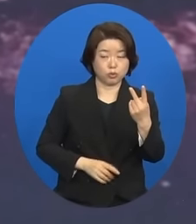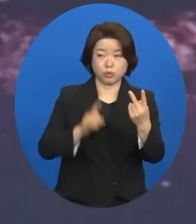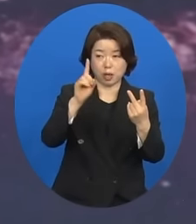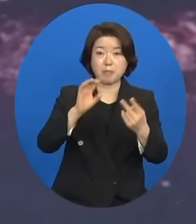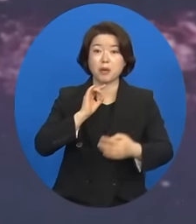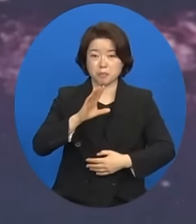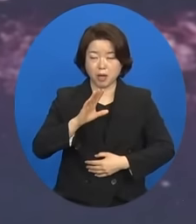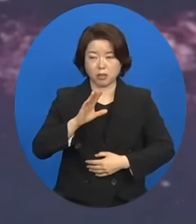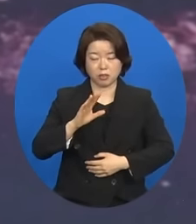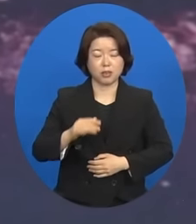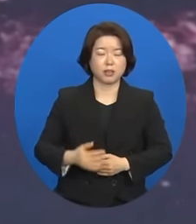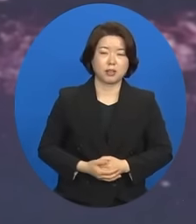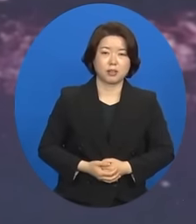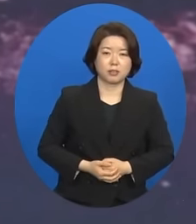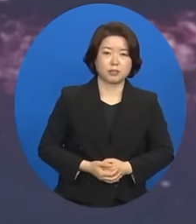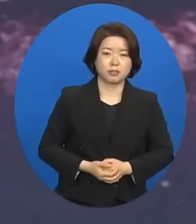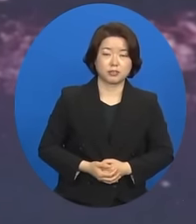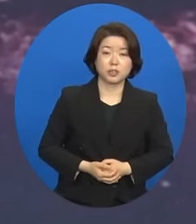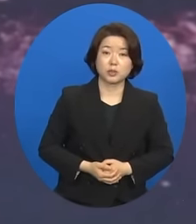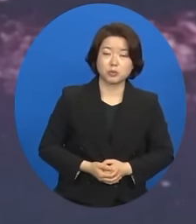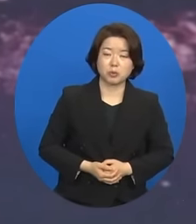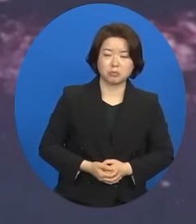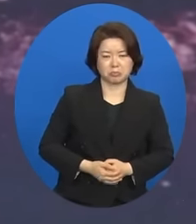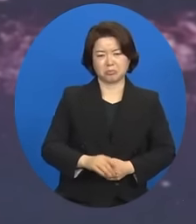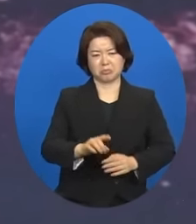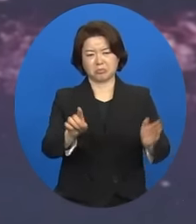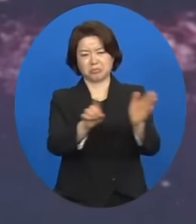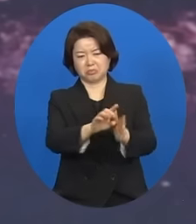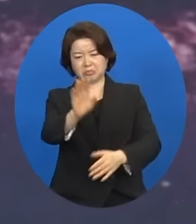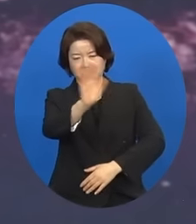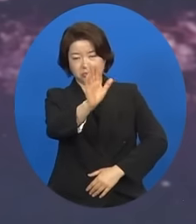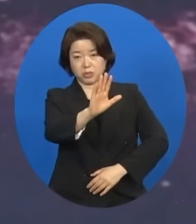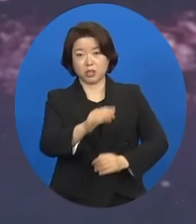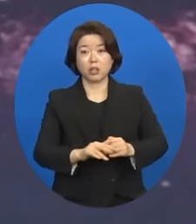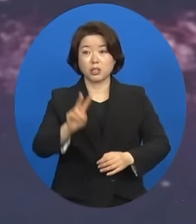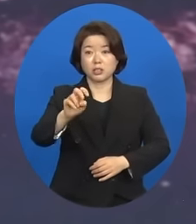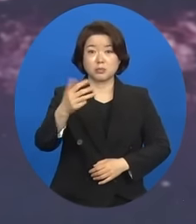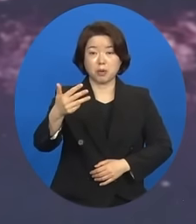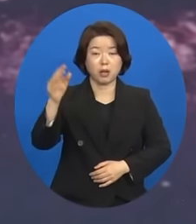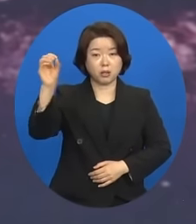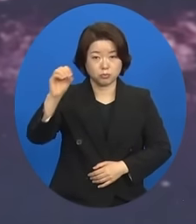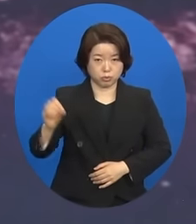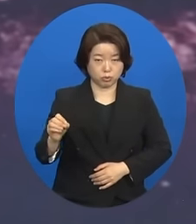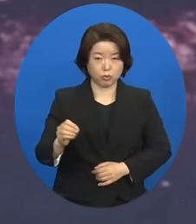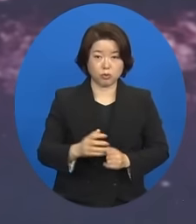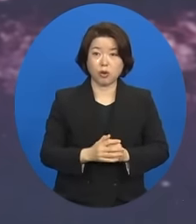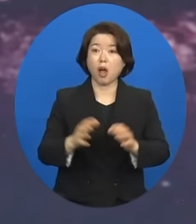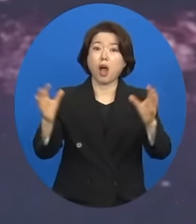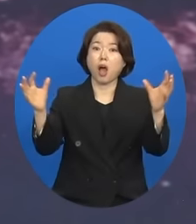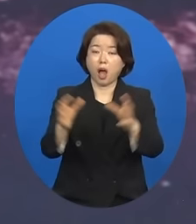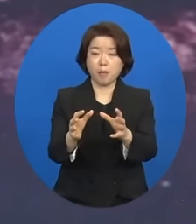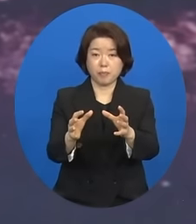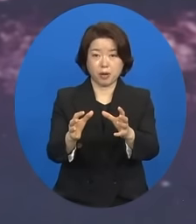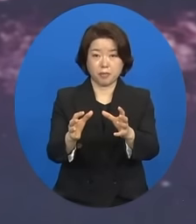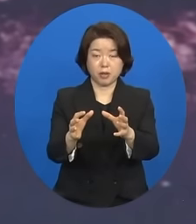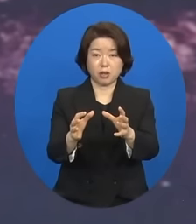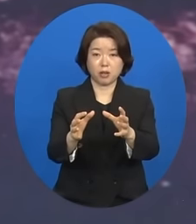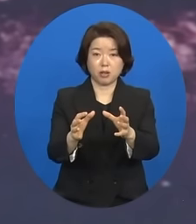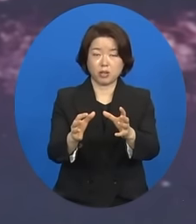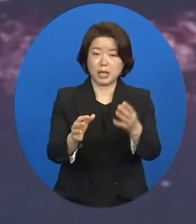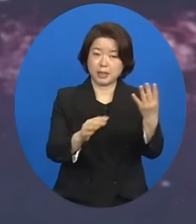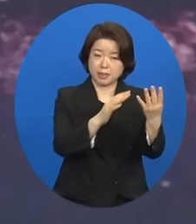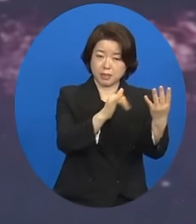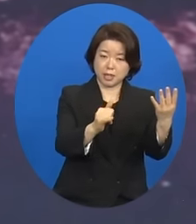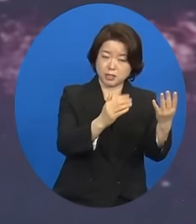명이죠 어 그다음에 전혀 신뢰하지 않는다는 28% 그니까 합치면네 명